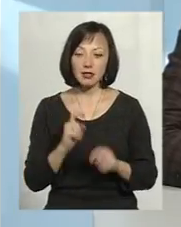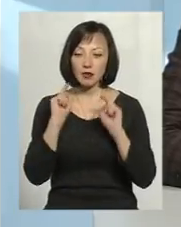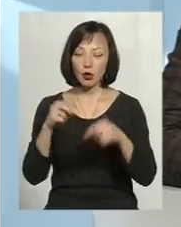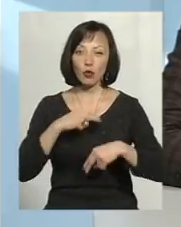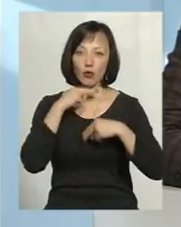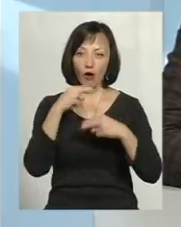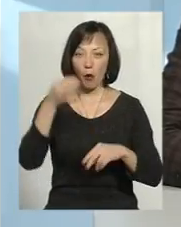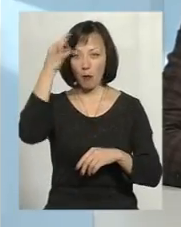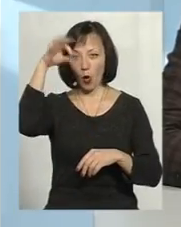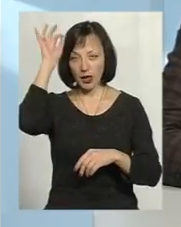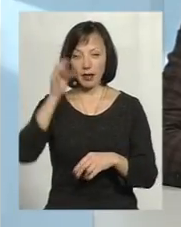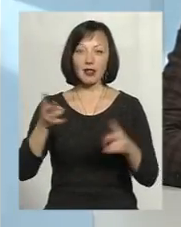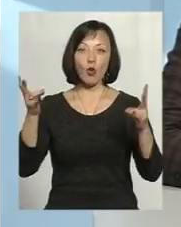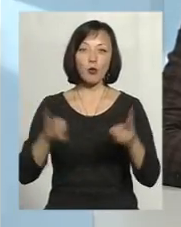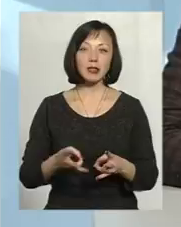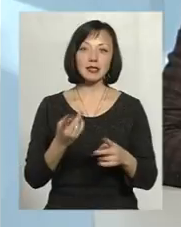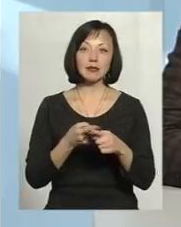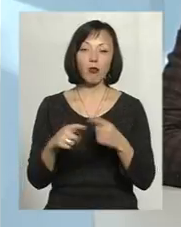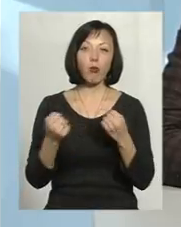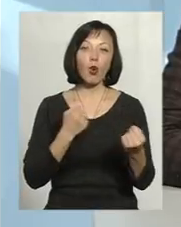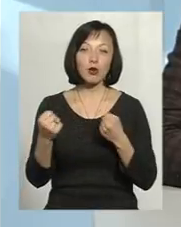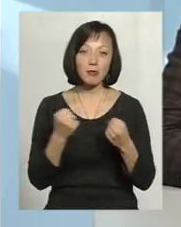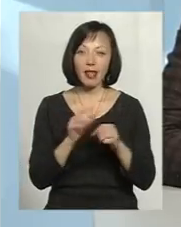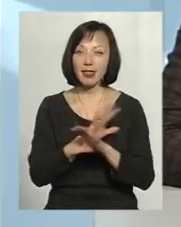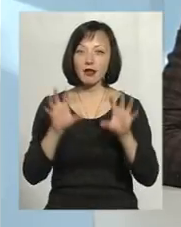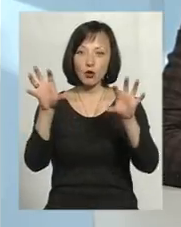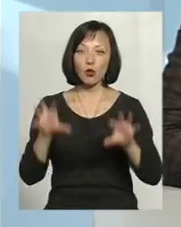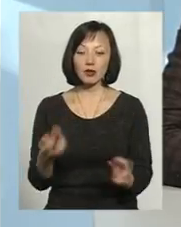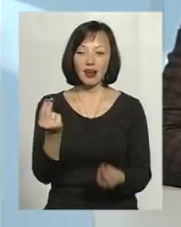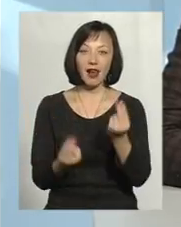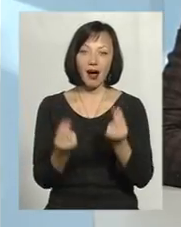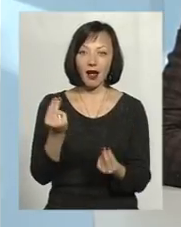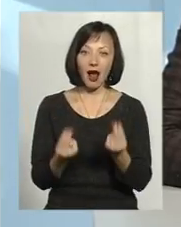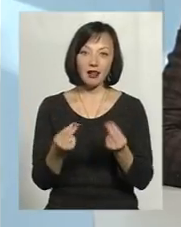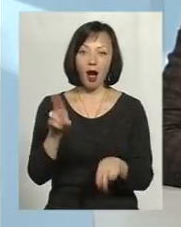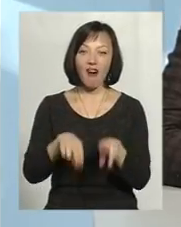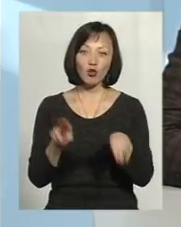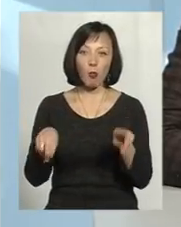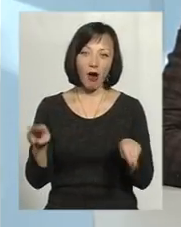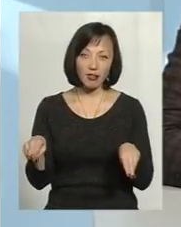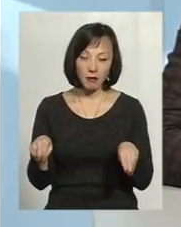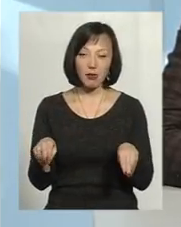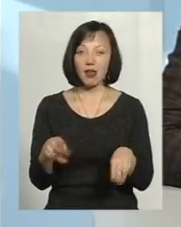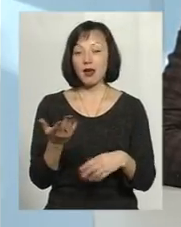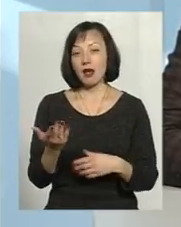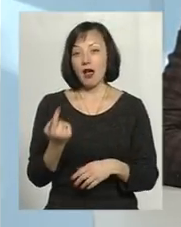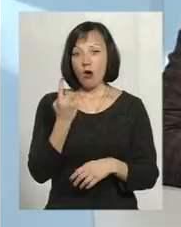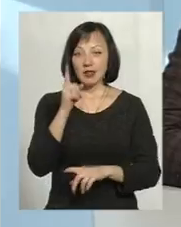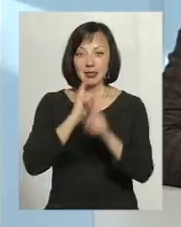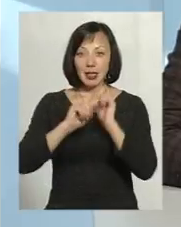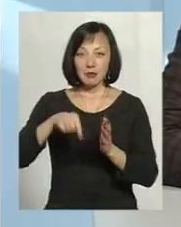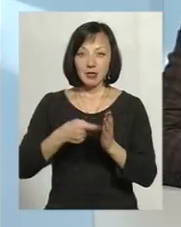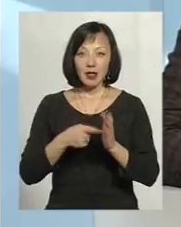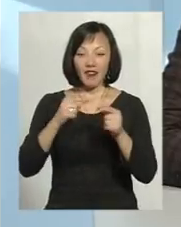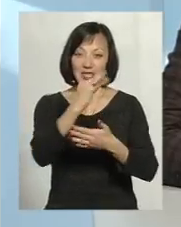увагу поліції на необхідності боротьби з нелегальними казино, з нелегальними гральними автоматами, автоматами. На одній сесії міської ради ми